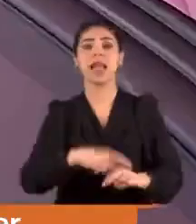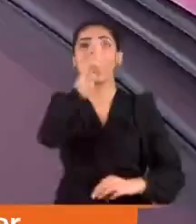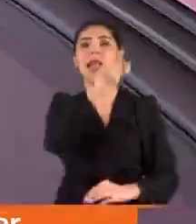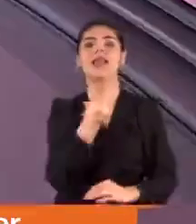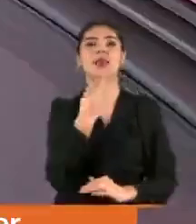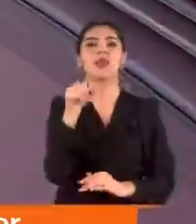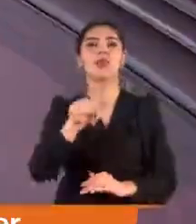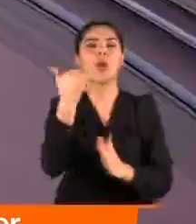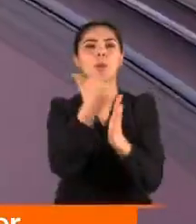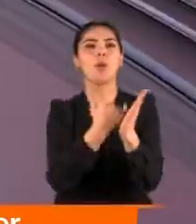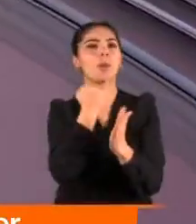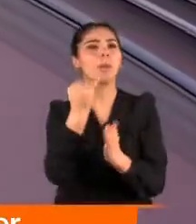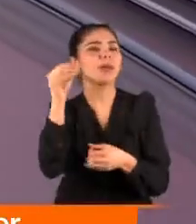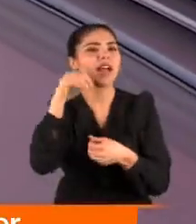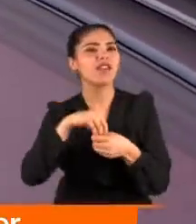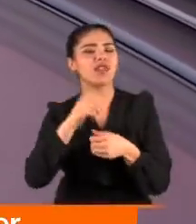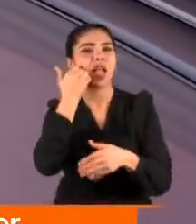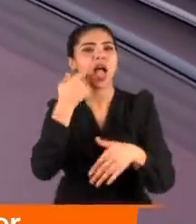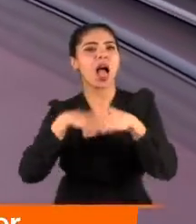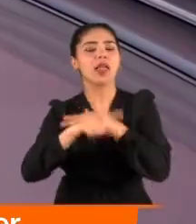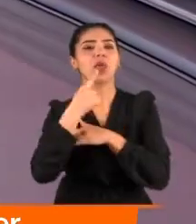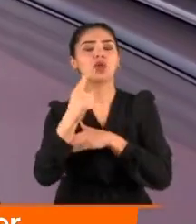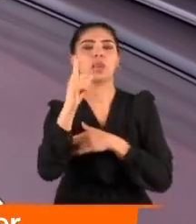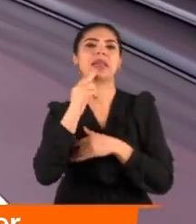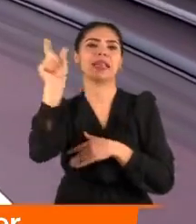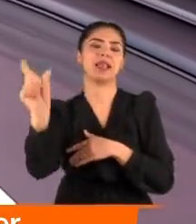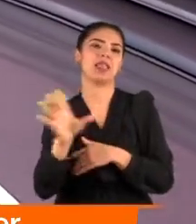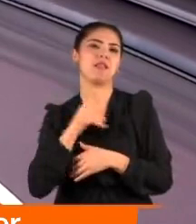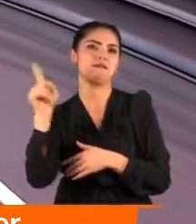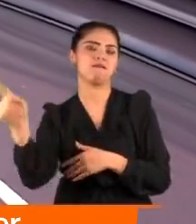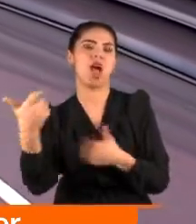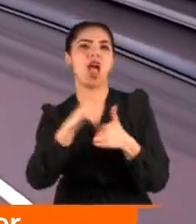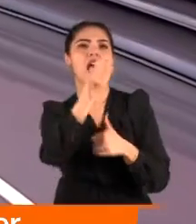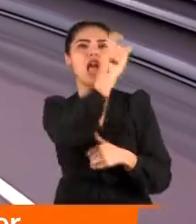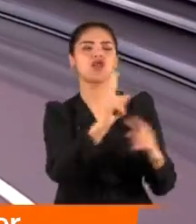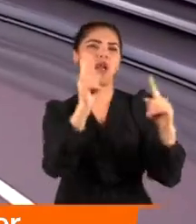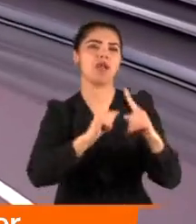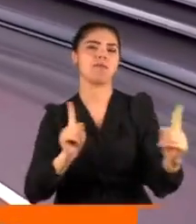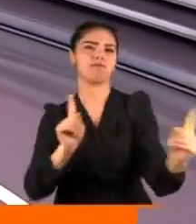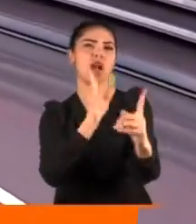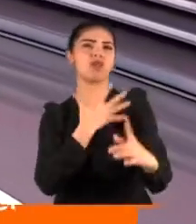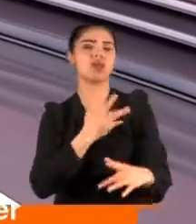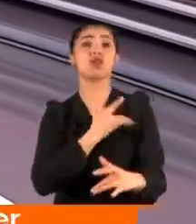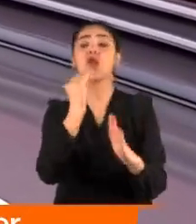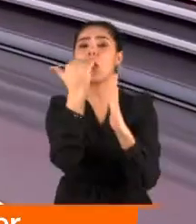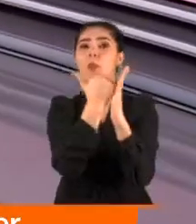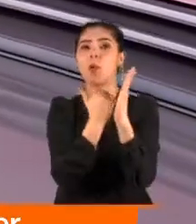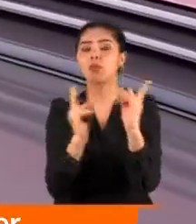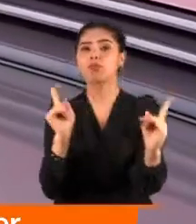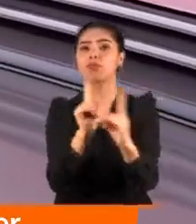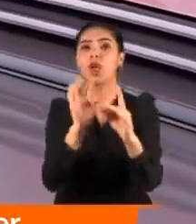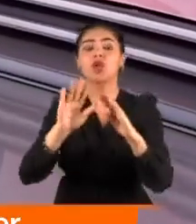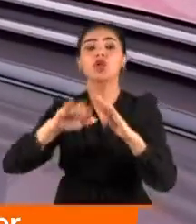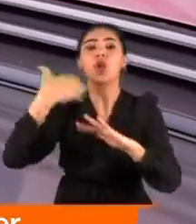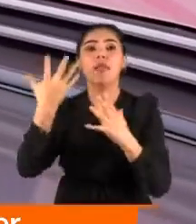Esra Erol'un bugünkü program konukları arasında aldatıldığını öne süren bir kadın vardı. Eşiyle yüzleşmek istiyordu. Canlı yayında yüzleştiler. Ve bakın